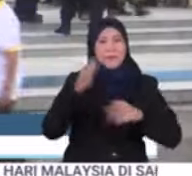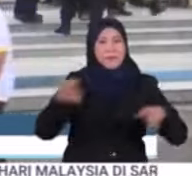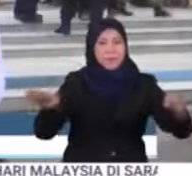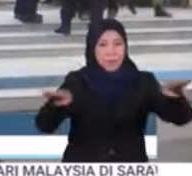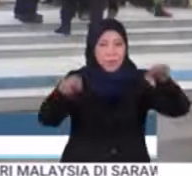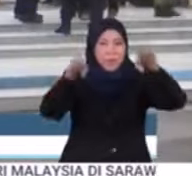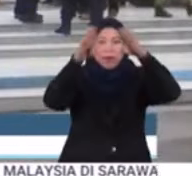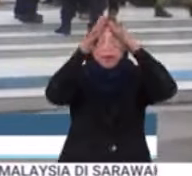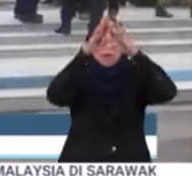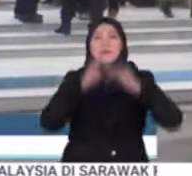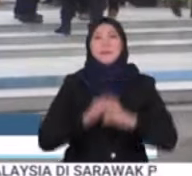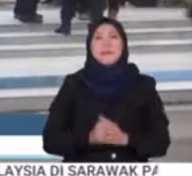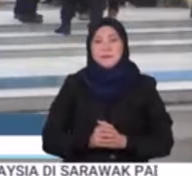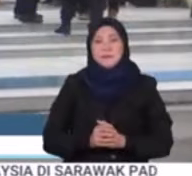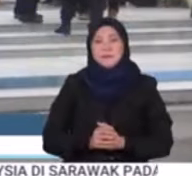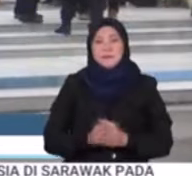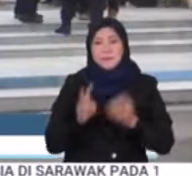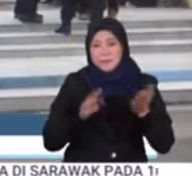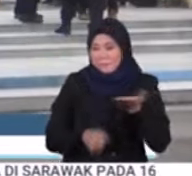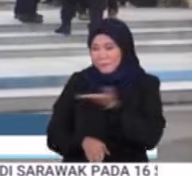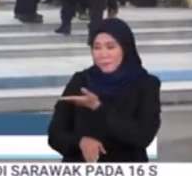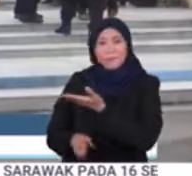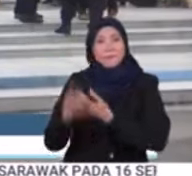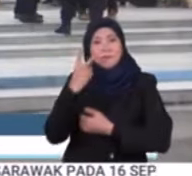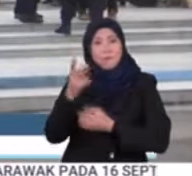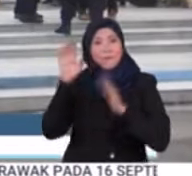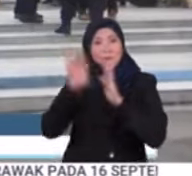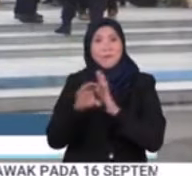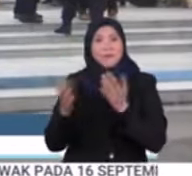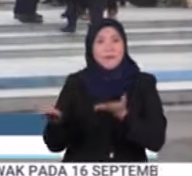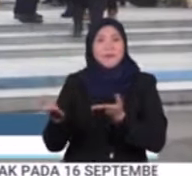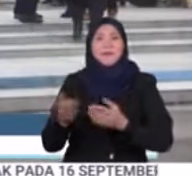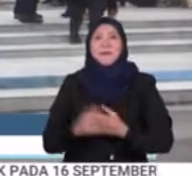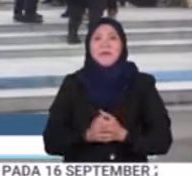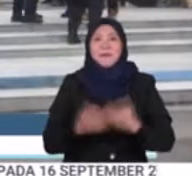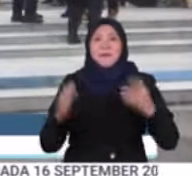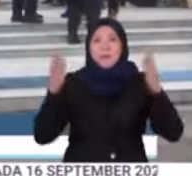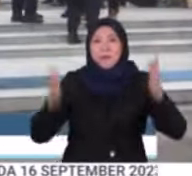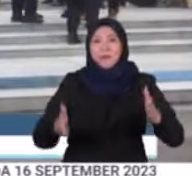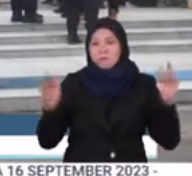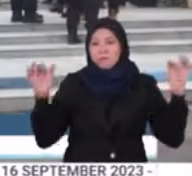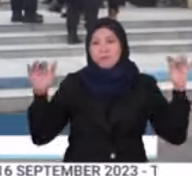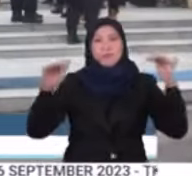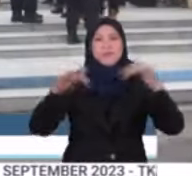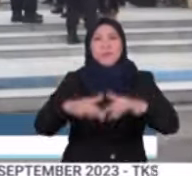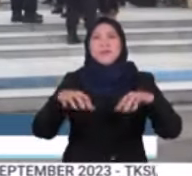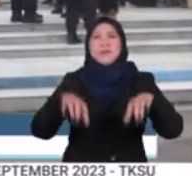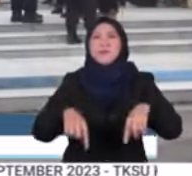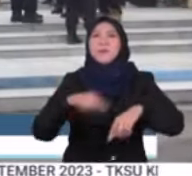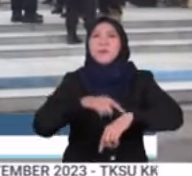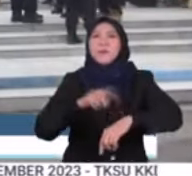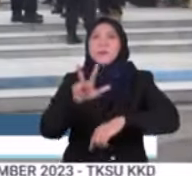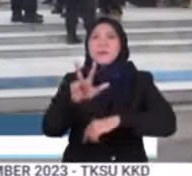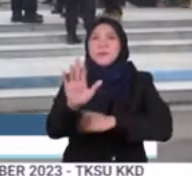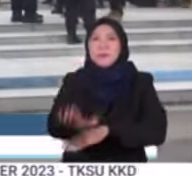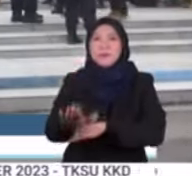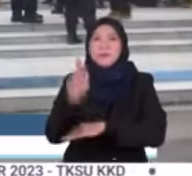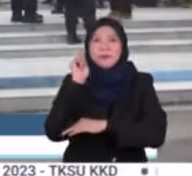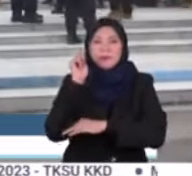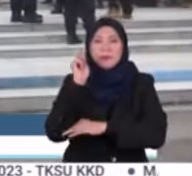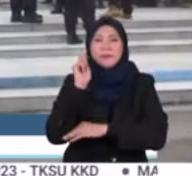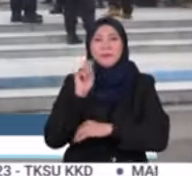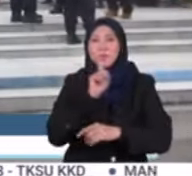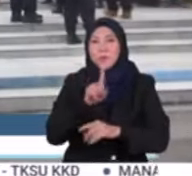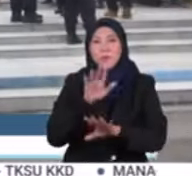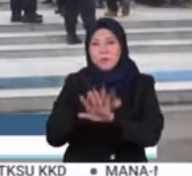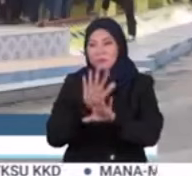sekitar kawasan Saya ini orang ramai sebenarnya sudah mulai berkumpul sejak pukul 3 petang tadi dan ramai di antara